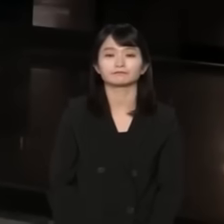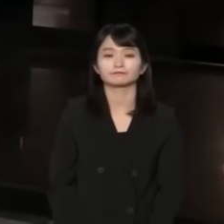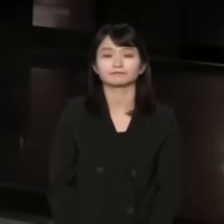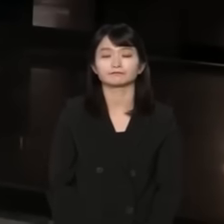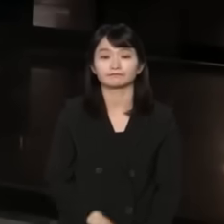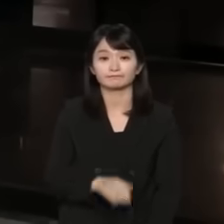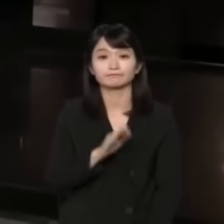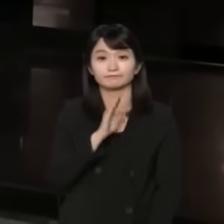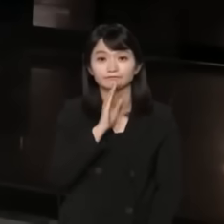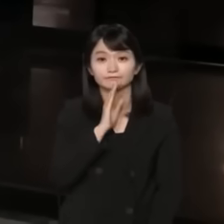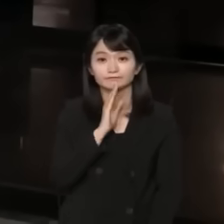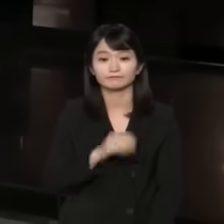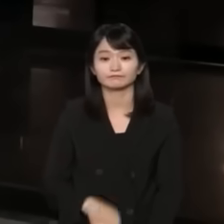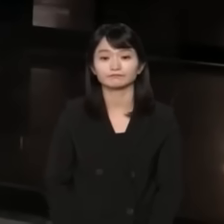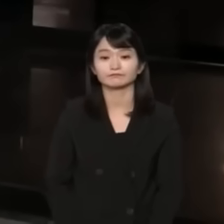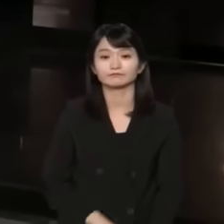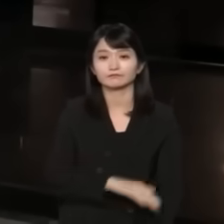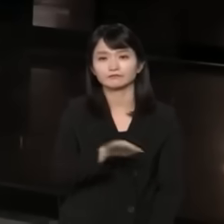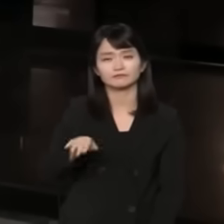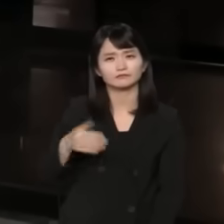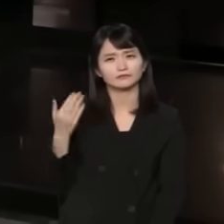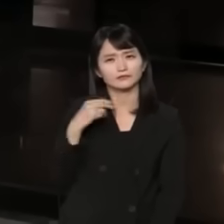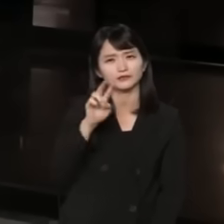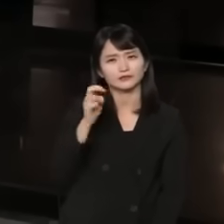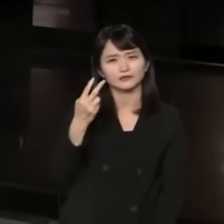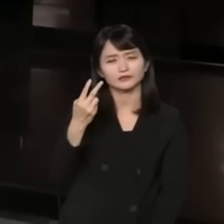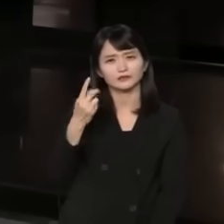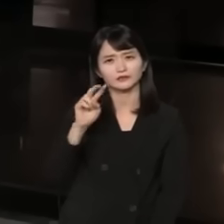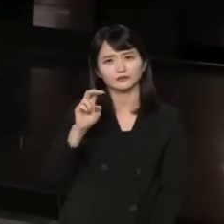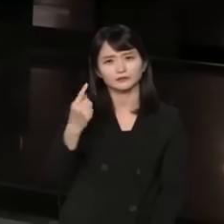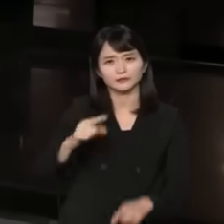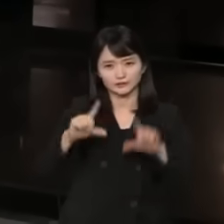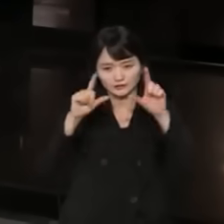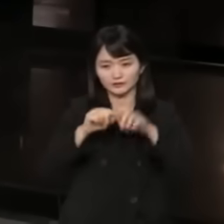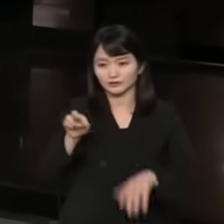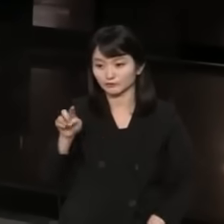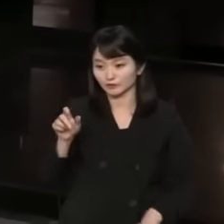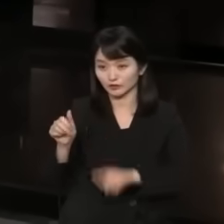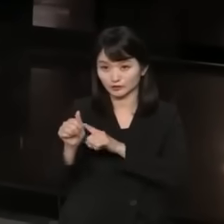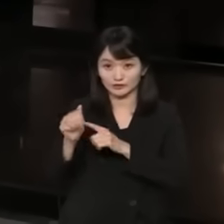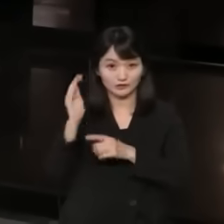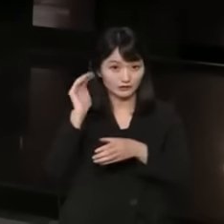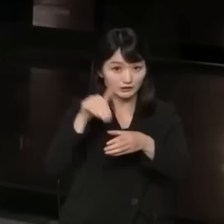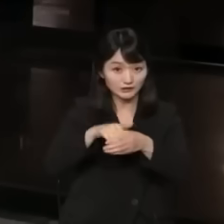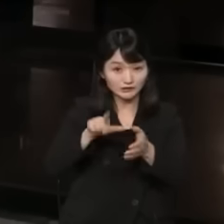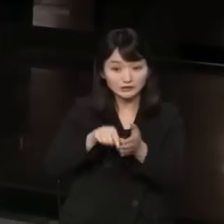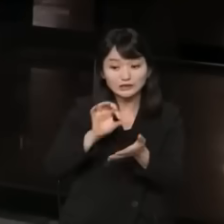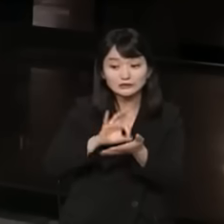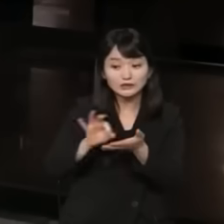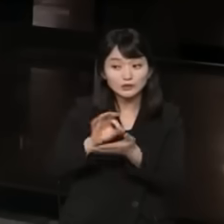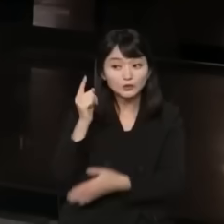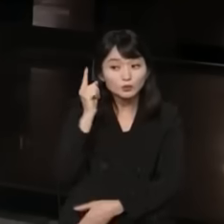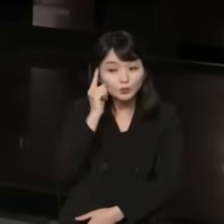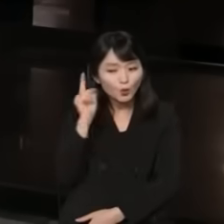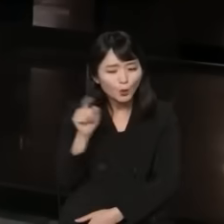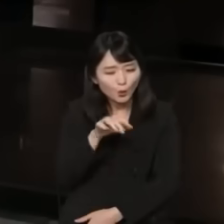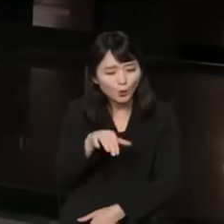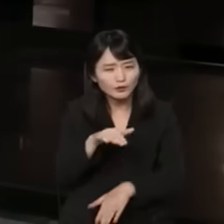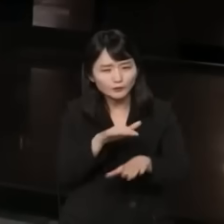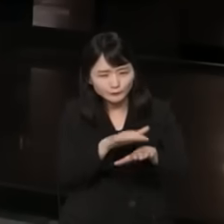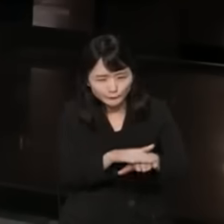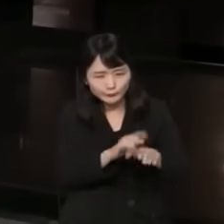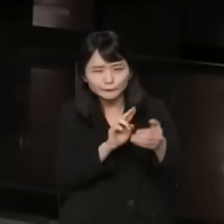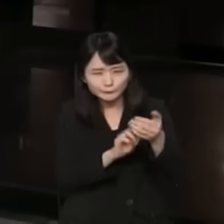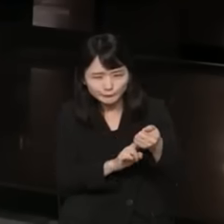네, 그렇습니다. 저희는 지난 21일 명 씨가 지난 대선 때 사용했던 이 휴대폰 아직 어딘가 남아있다 이렇게